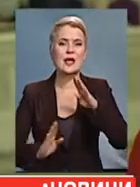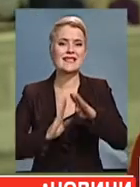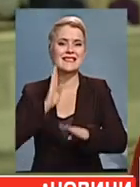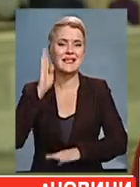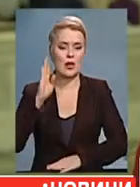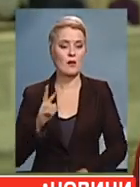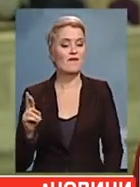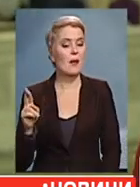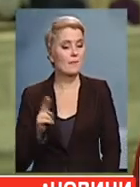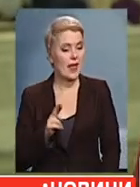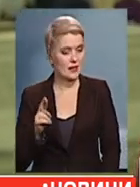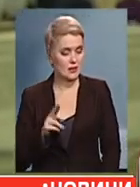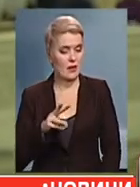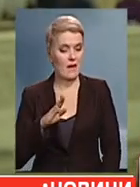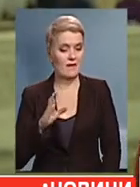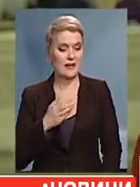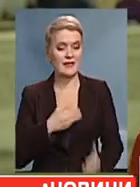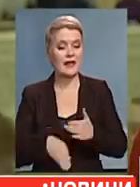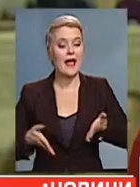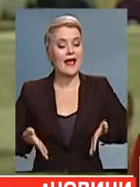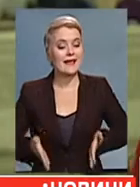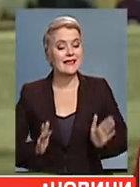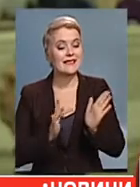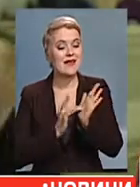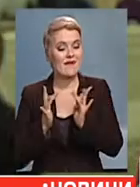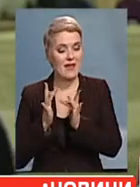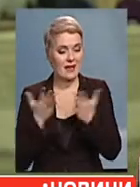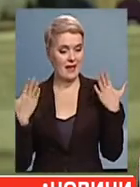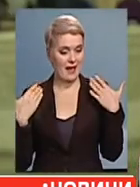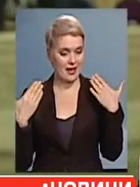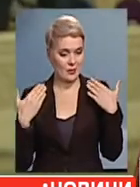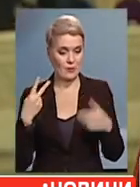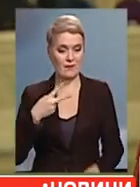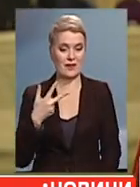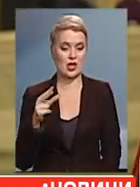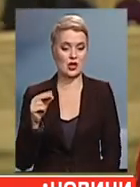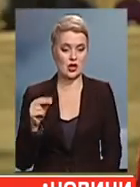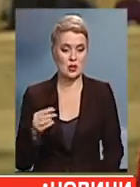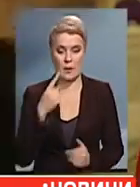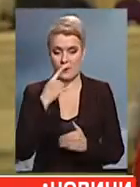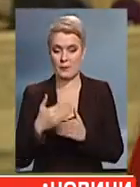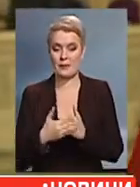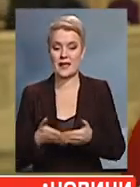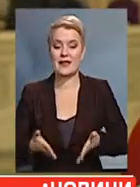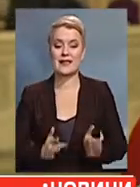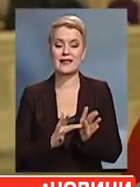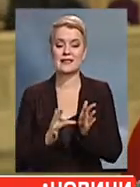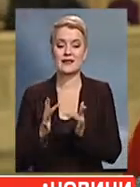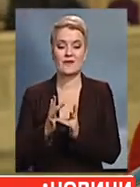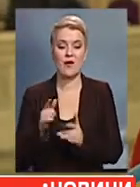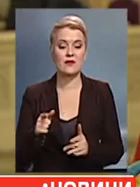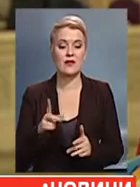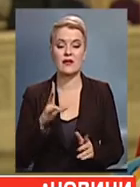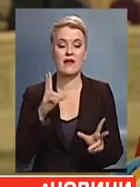п'ятницю МВФ іде на різдвяні канікули, бо це вже буде 23 число перед самим Різдвом, і вони